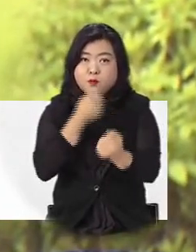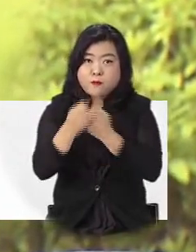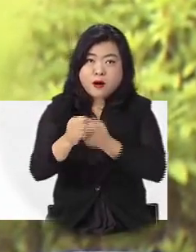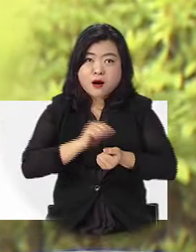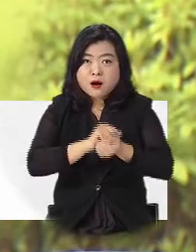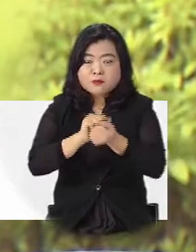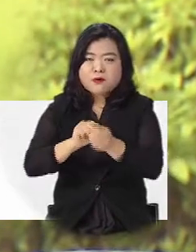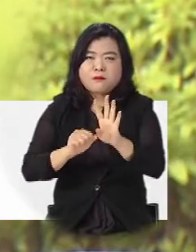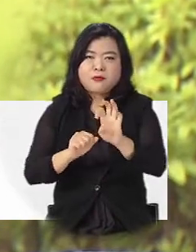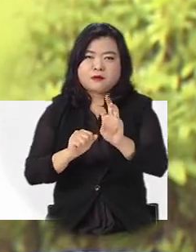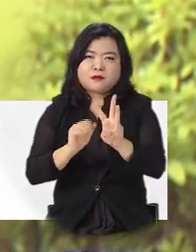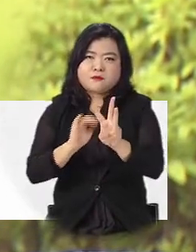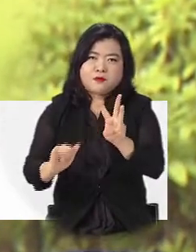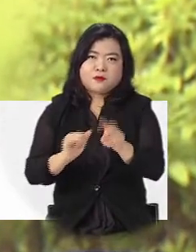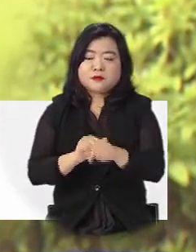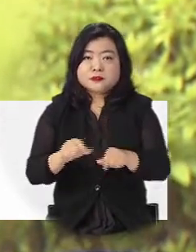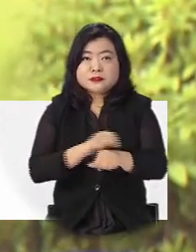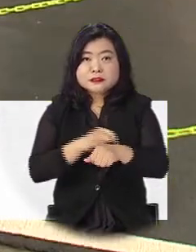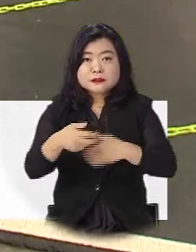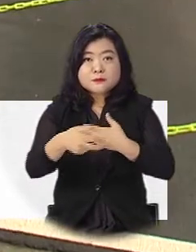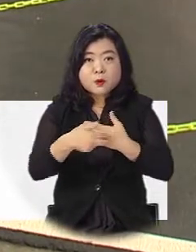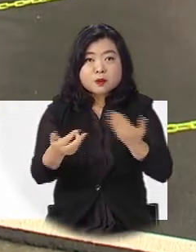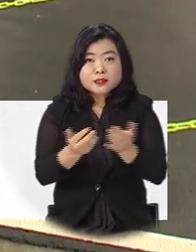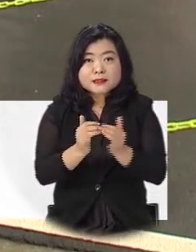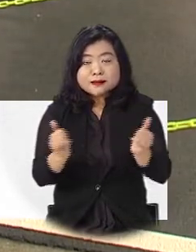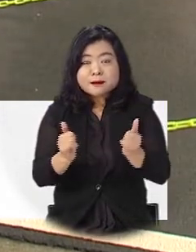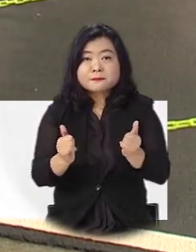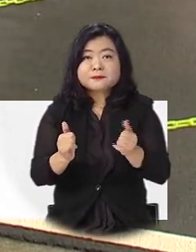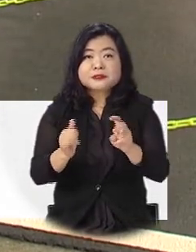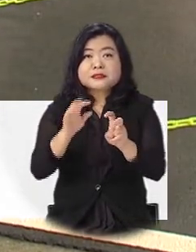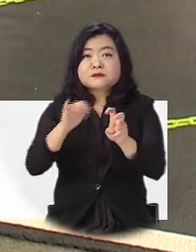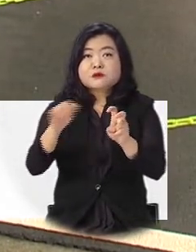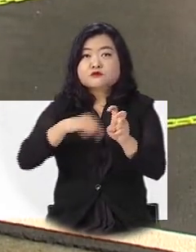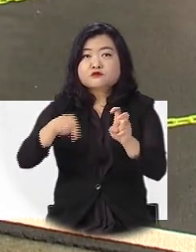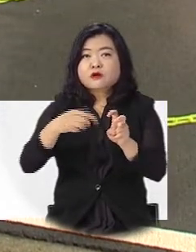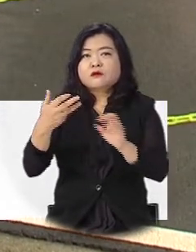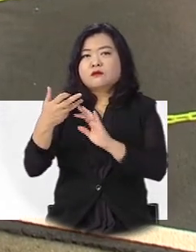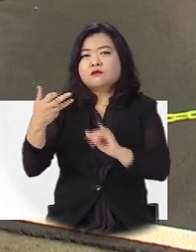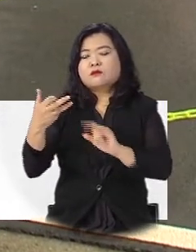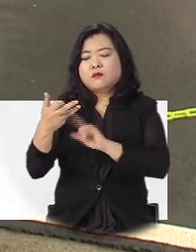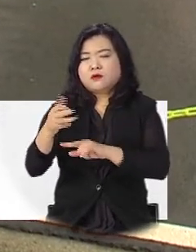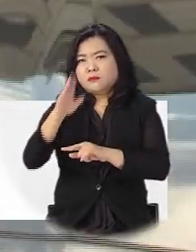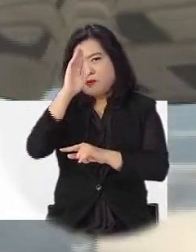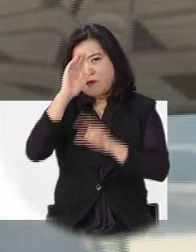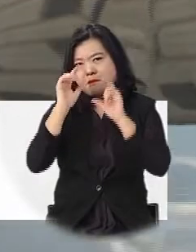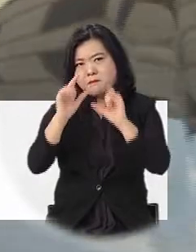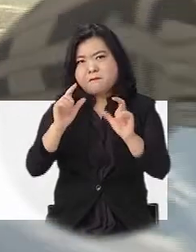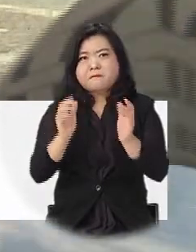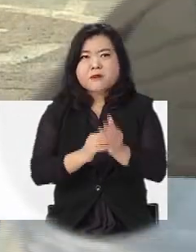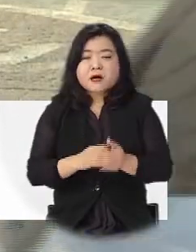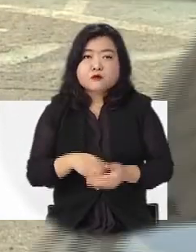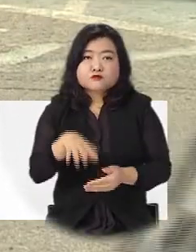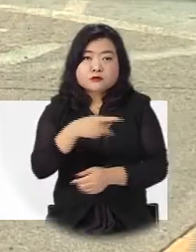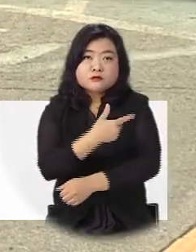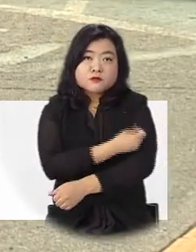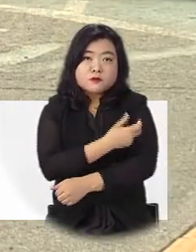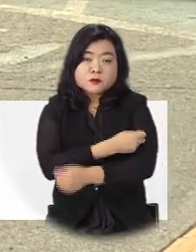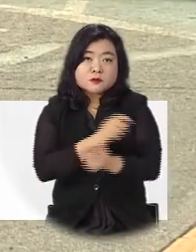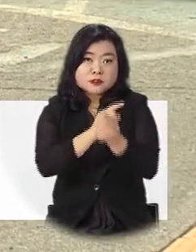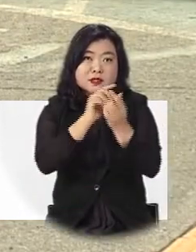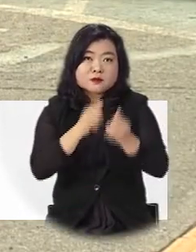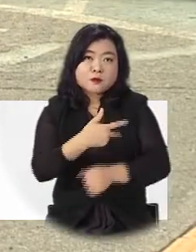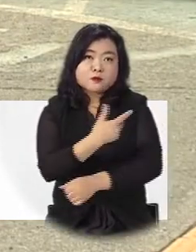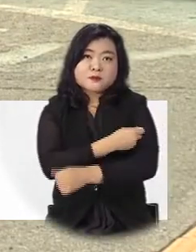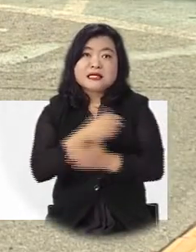감염은 43명, 특히 의료진 확진자는 20명 중 18명에 달했습니다. 우선 접종 대상자로